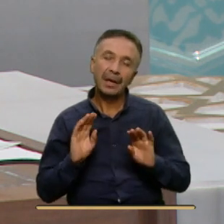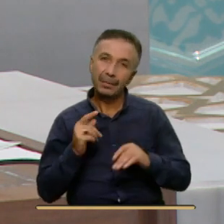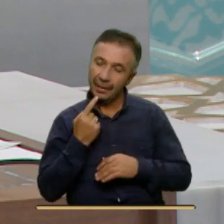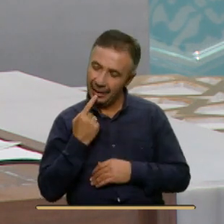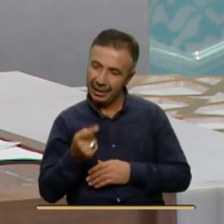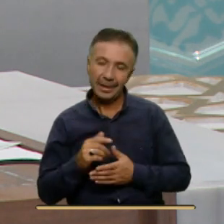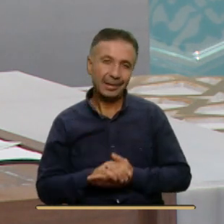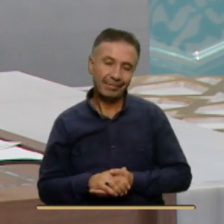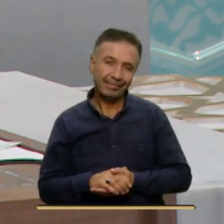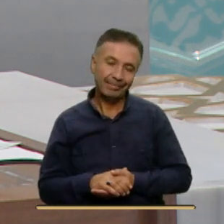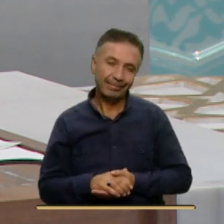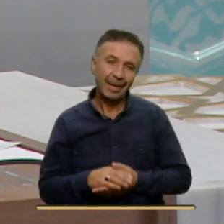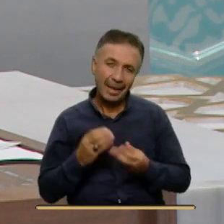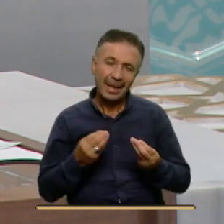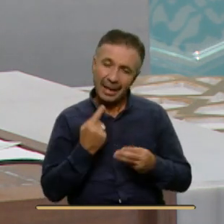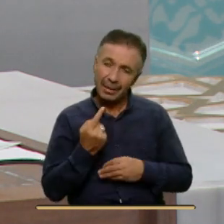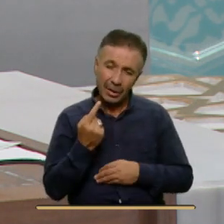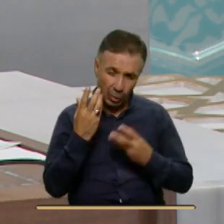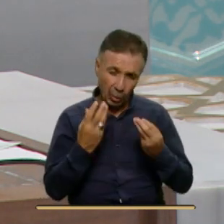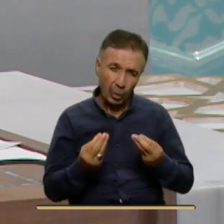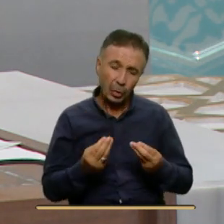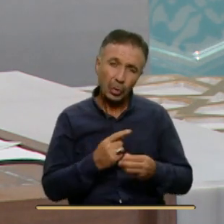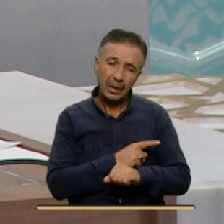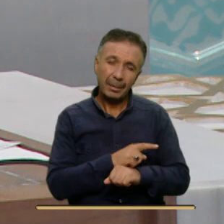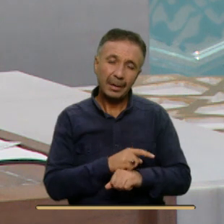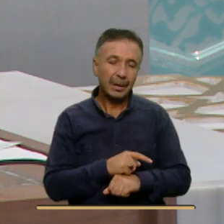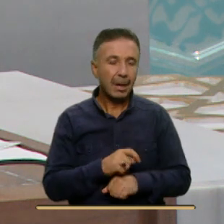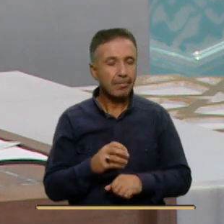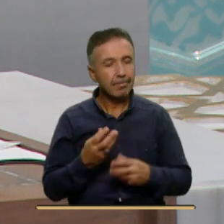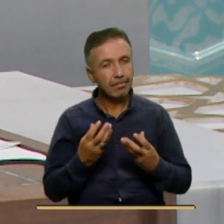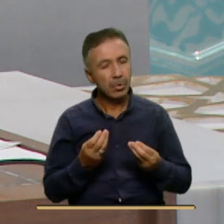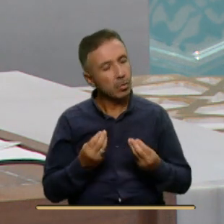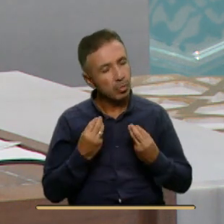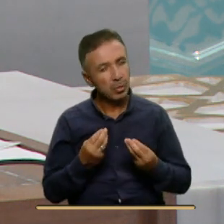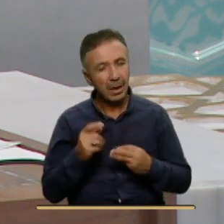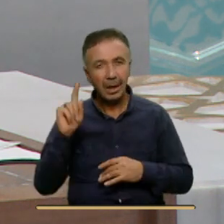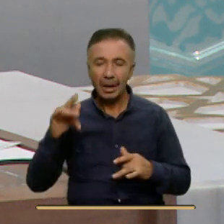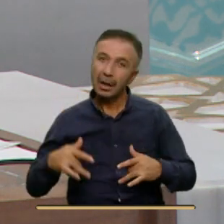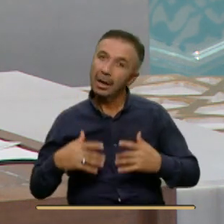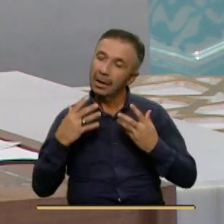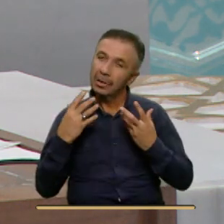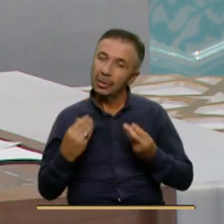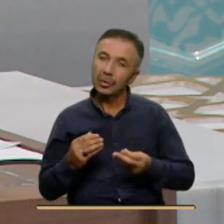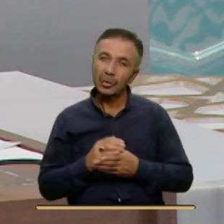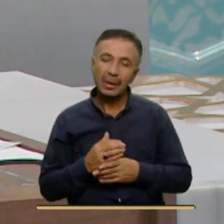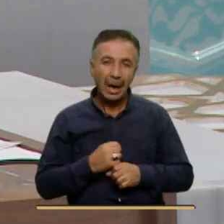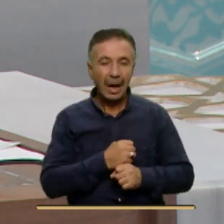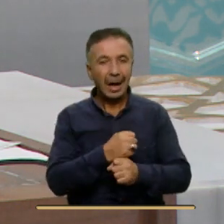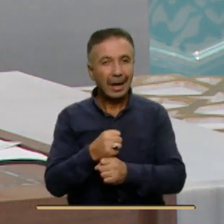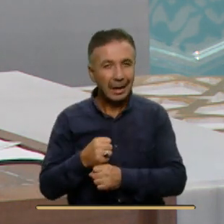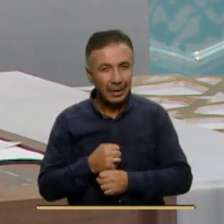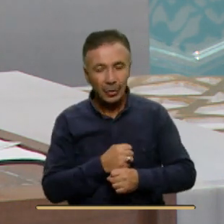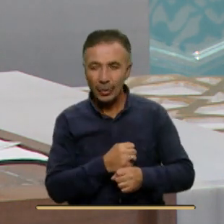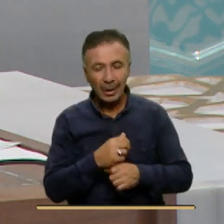kıymetli müminler. İyi bir şey olduğunda da ne güzel, Allah razı olsun. Aşure günü öyle değil mi